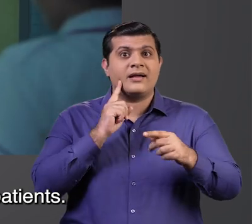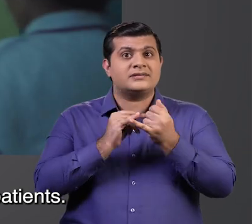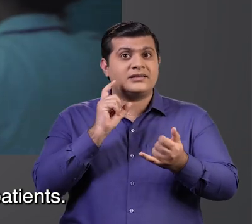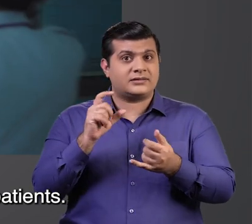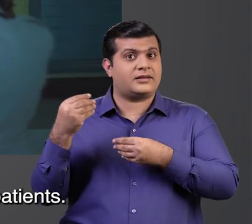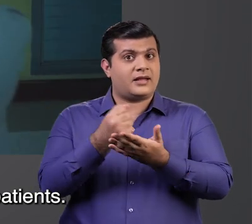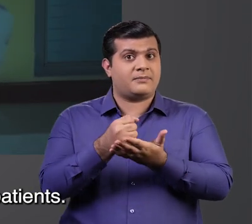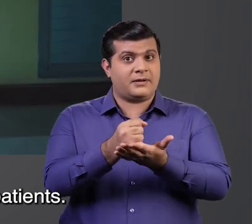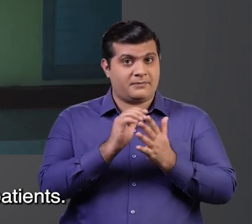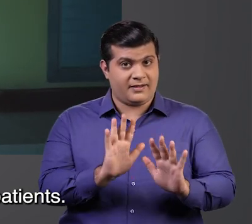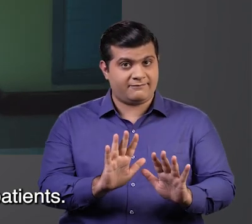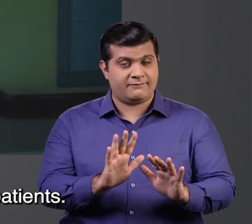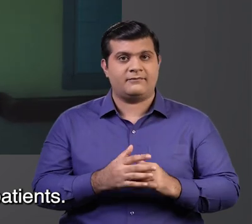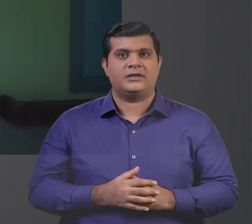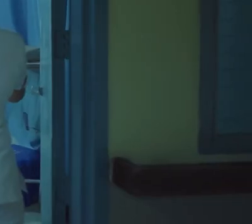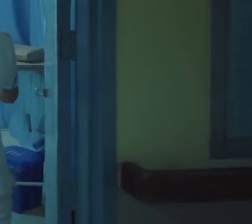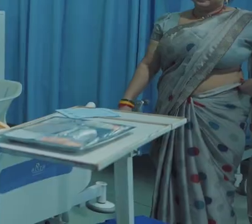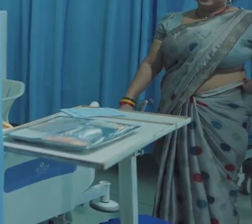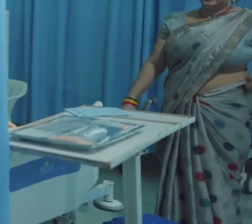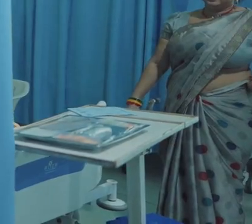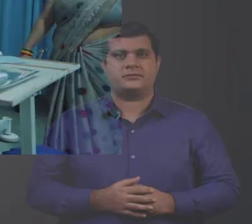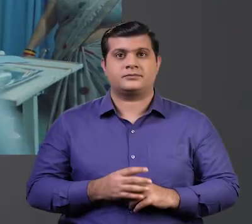लिए ISIC का सहयोग करती है।